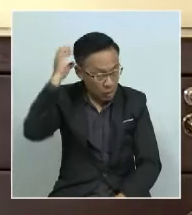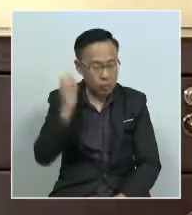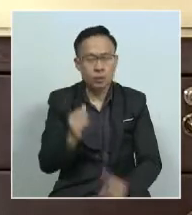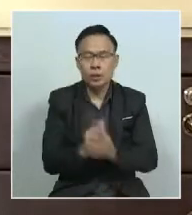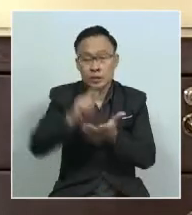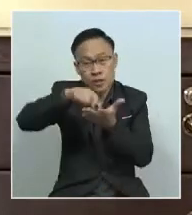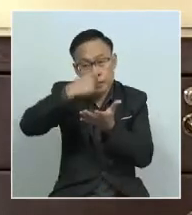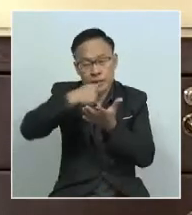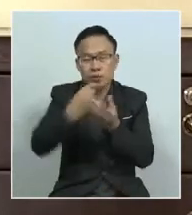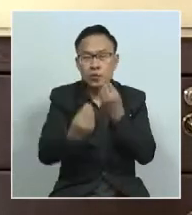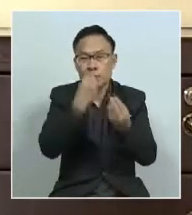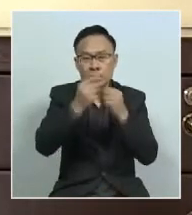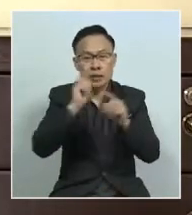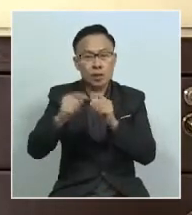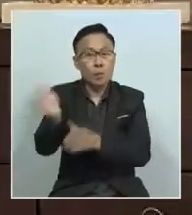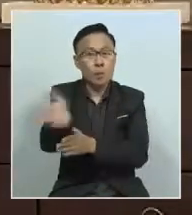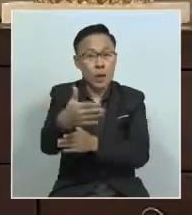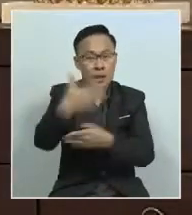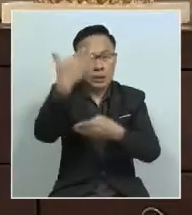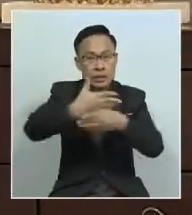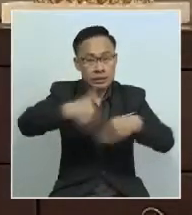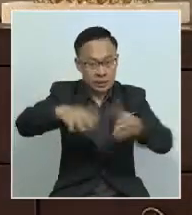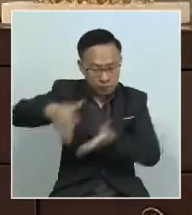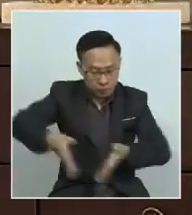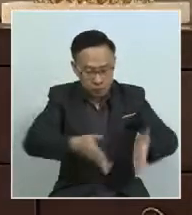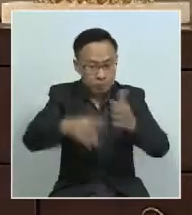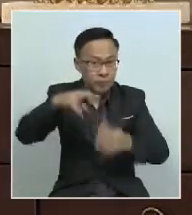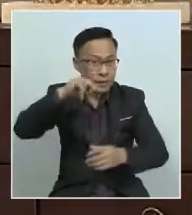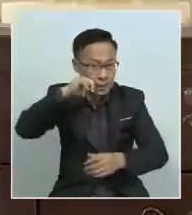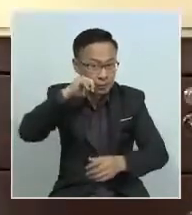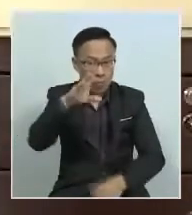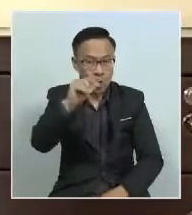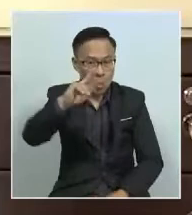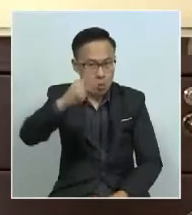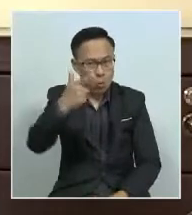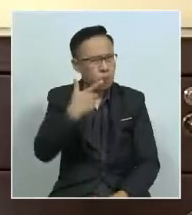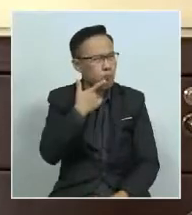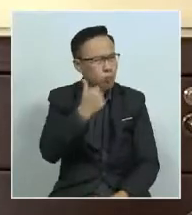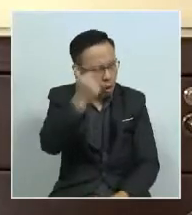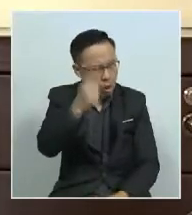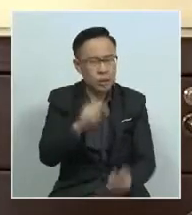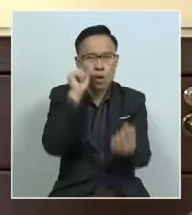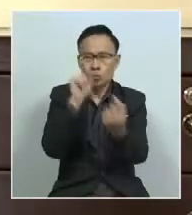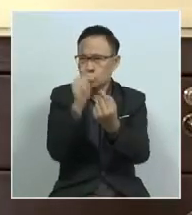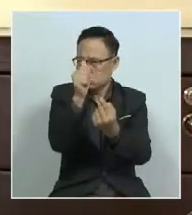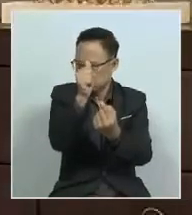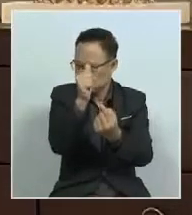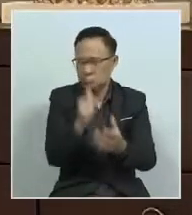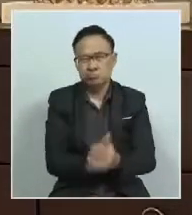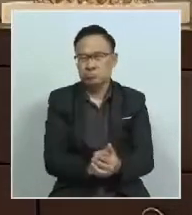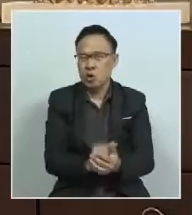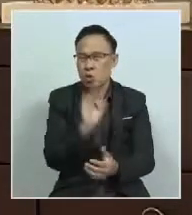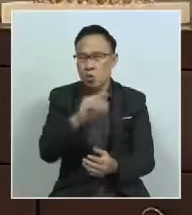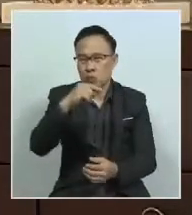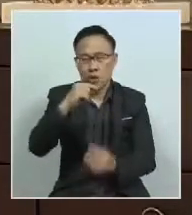กินอาหารโดยเฉพาะปลาน้ำโขงน้องยุ้ย ใช่ใช่เลยค่ะอันนี้จุดนี้เป็นจุดเด่นของบึงกาฬและฝั่งล